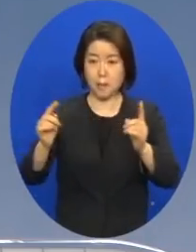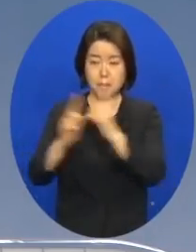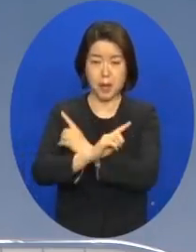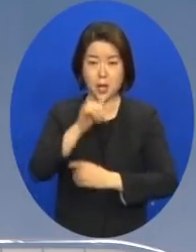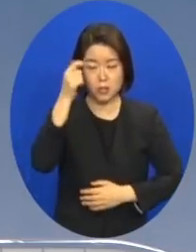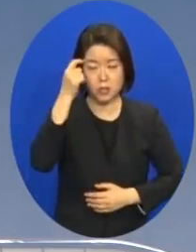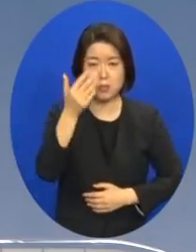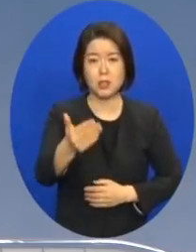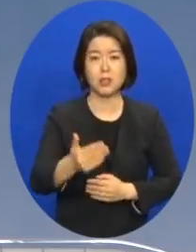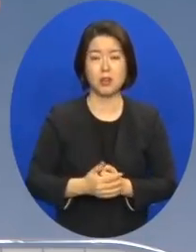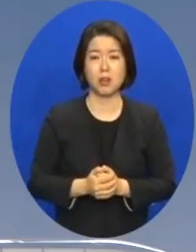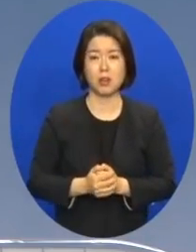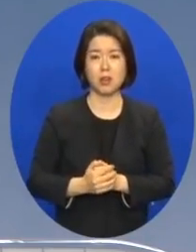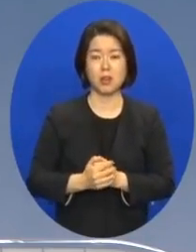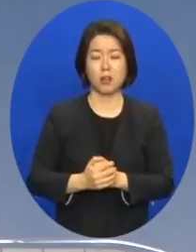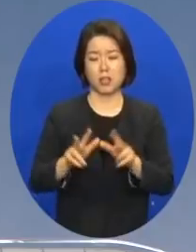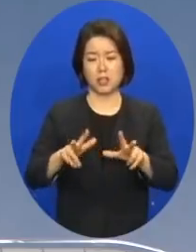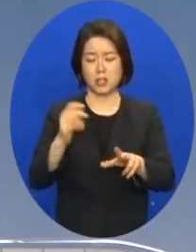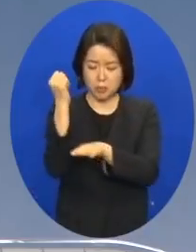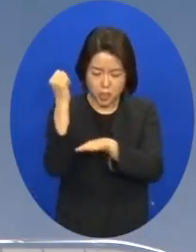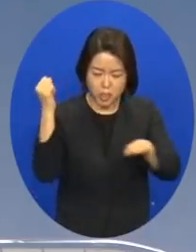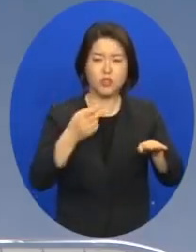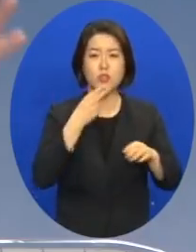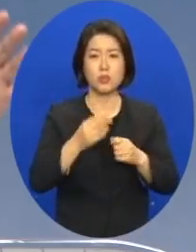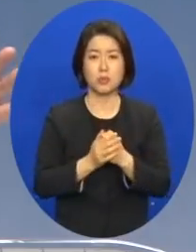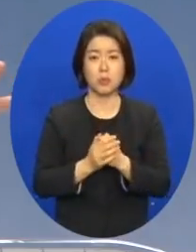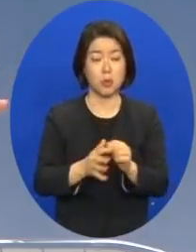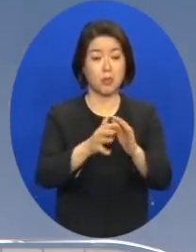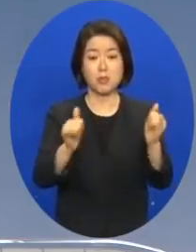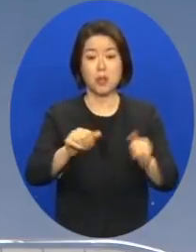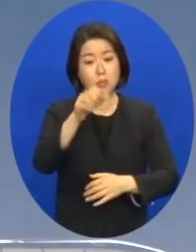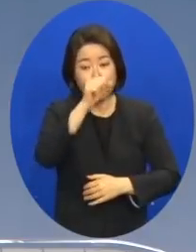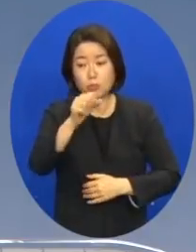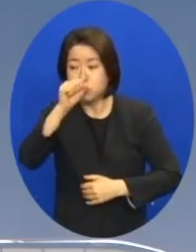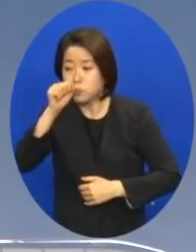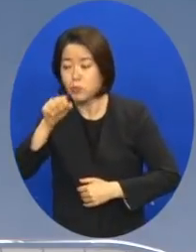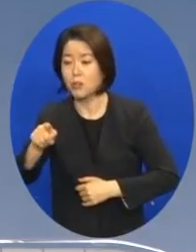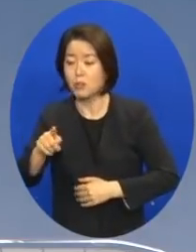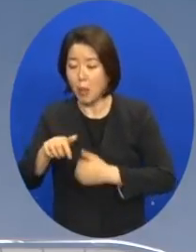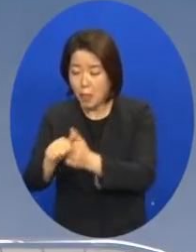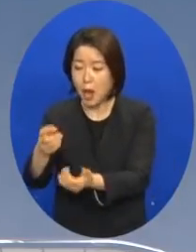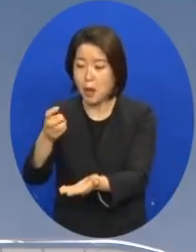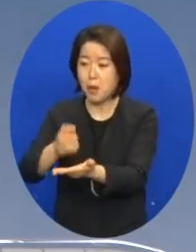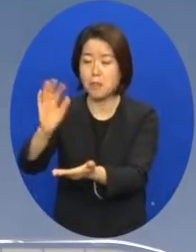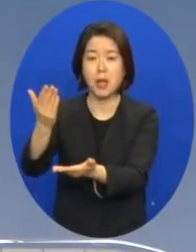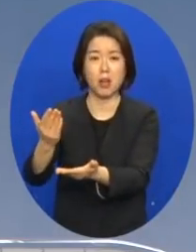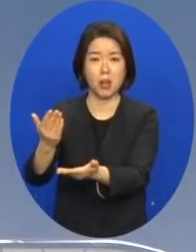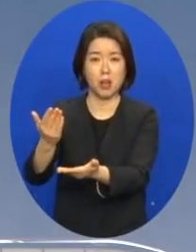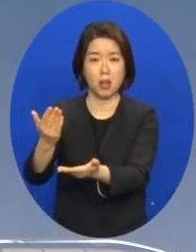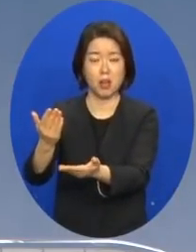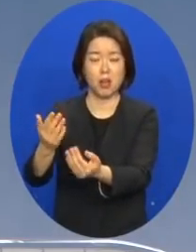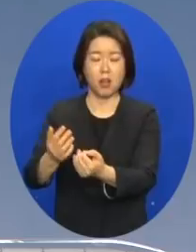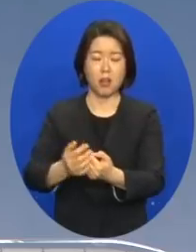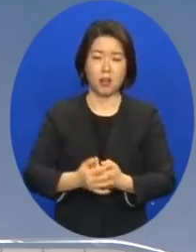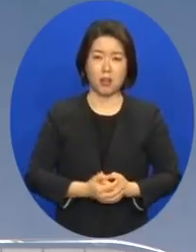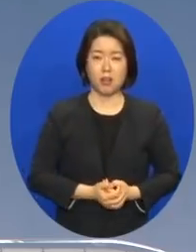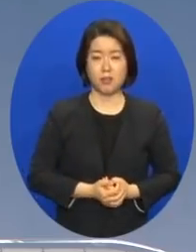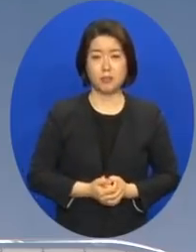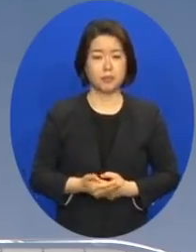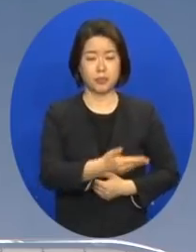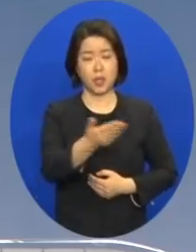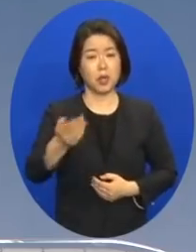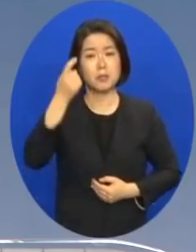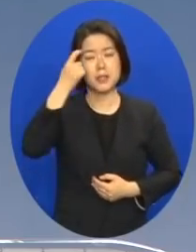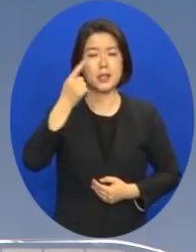겁니까? 기준이 없는 겁니다. 그냥 사람들이 다 좋다고 생각하면 그게 법이 되는 세상입니다. 여러분